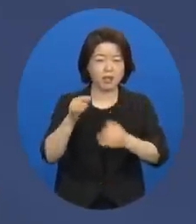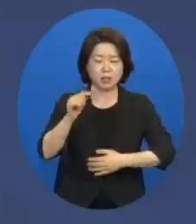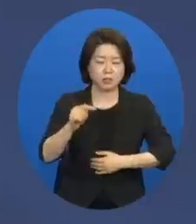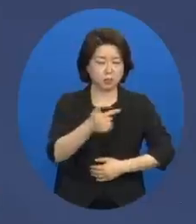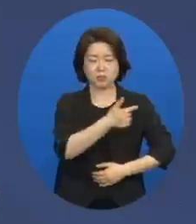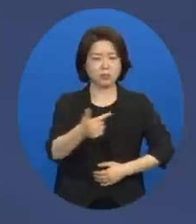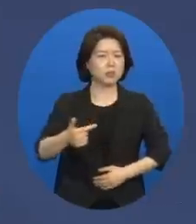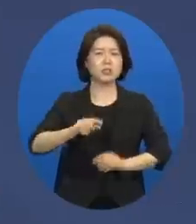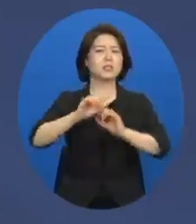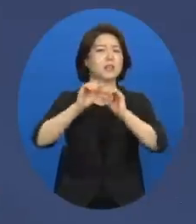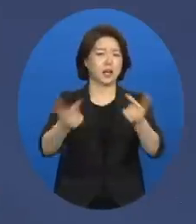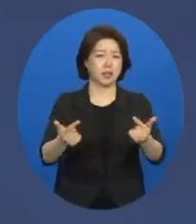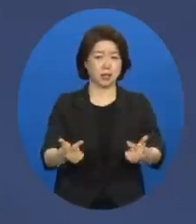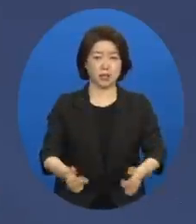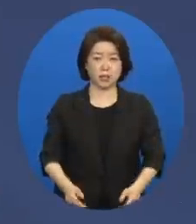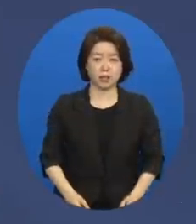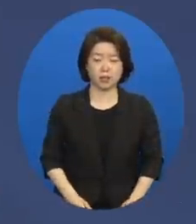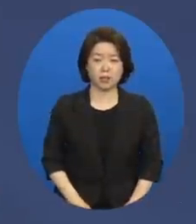크다고 할 수 없다.